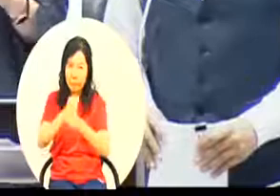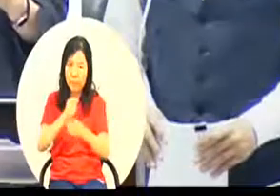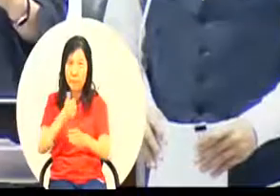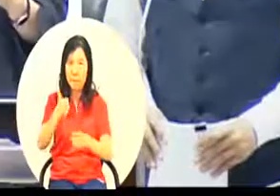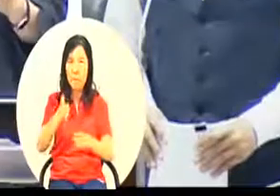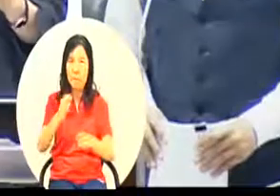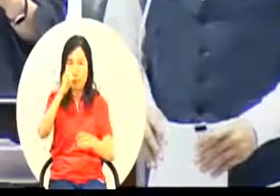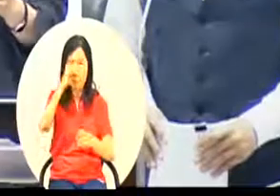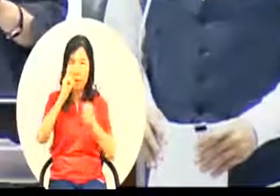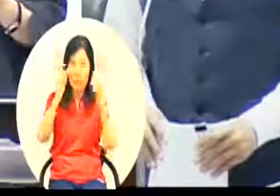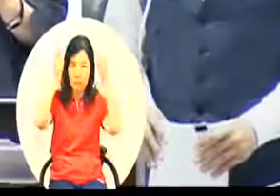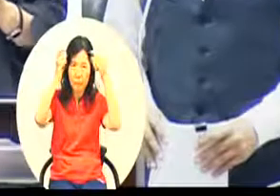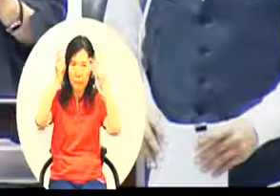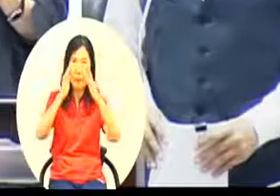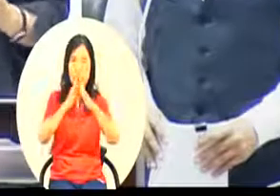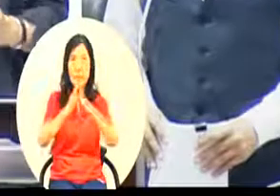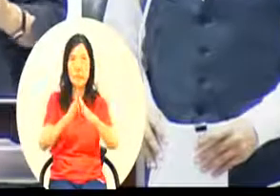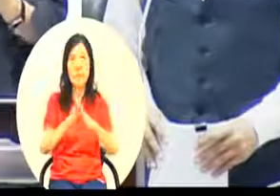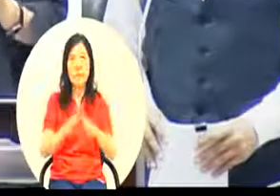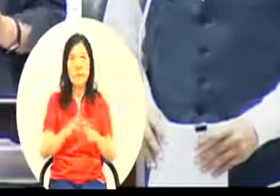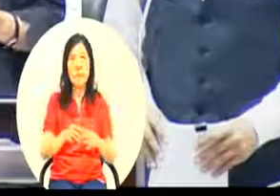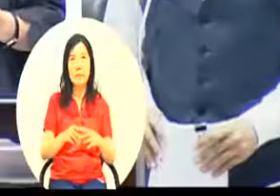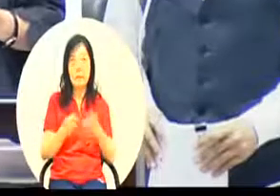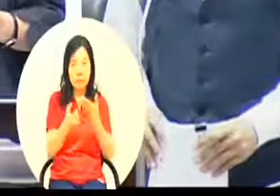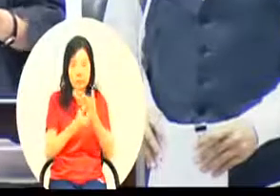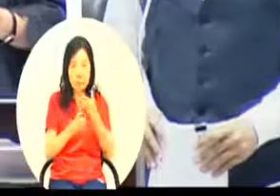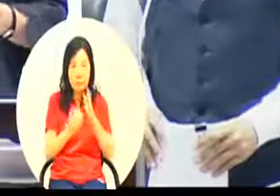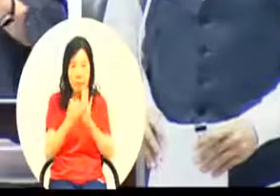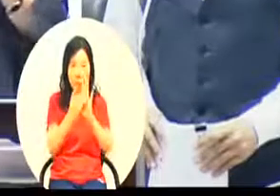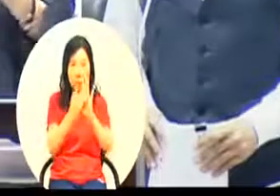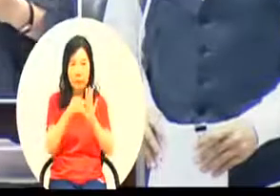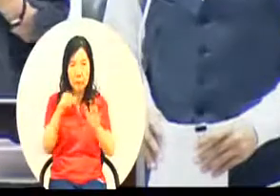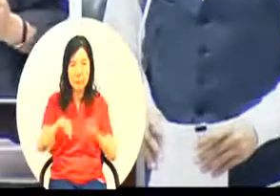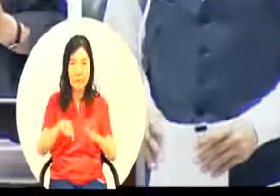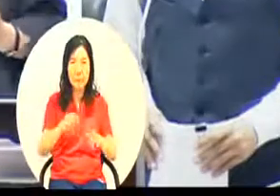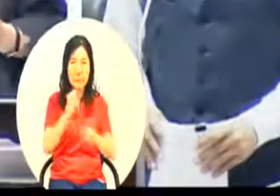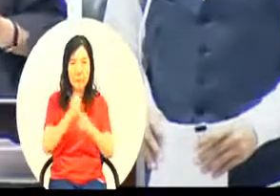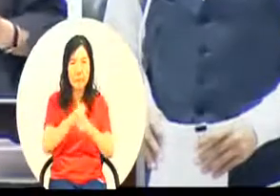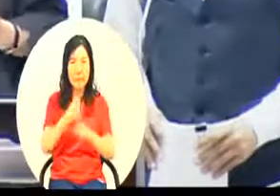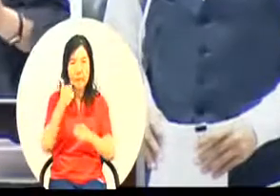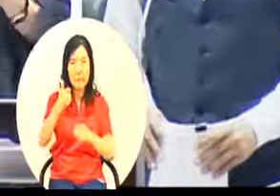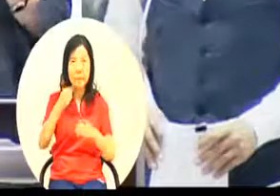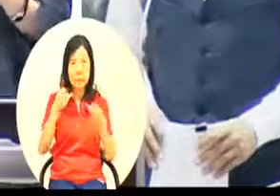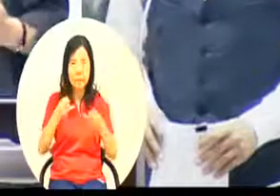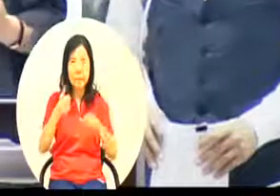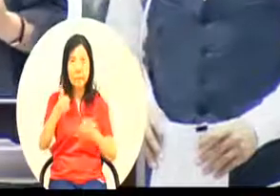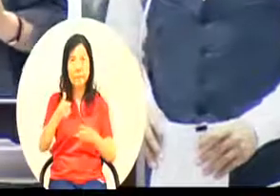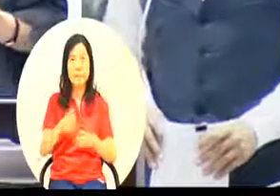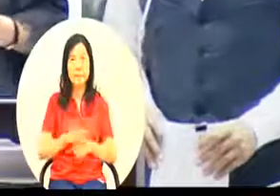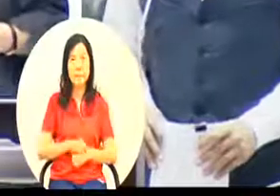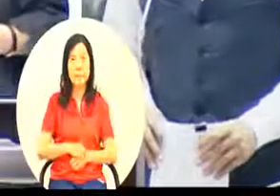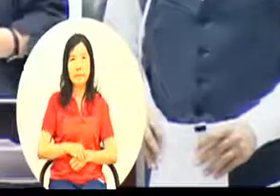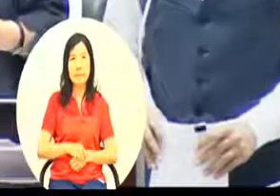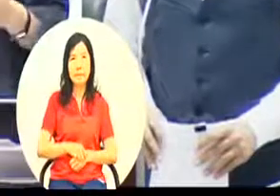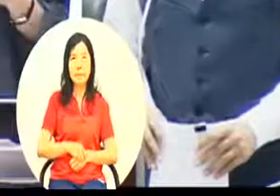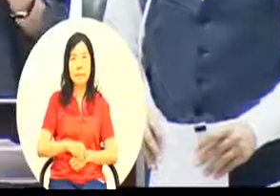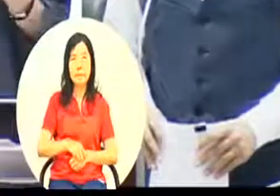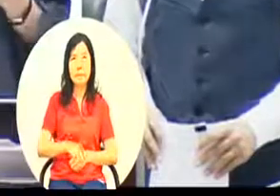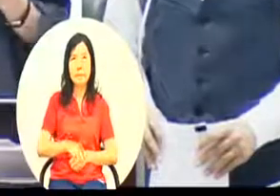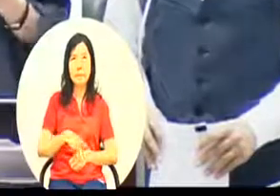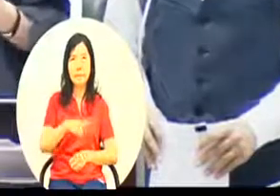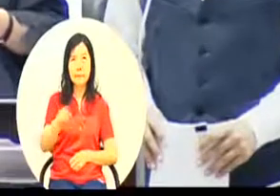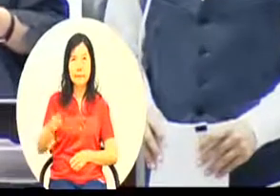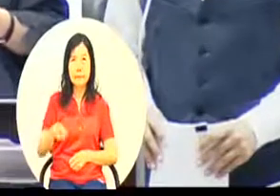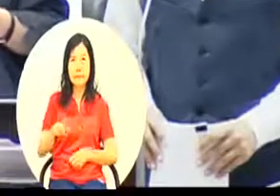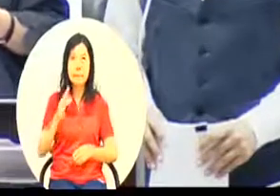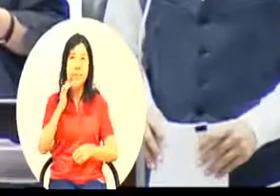望高雄市在做以毒品的防治上能够做得更有效能更有效率，让所有的